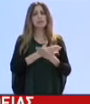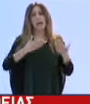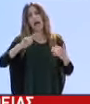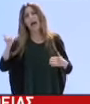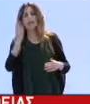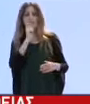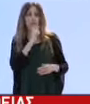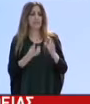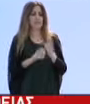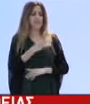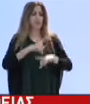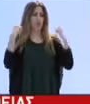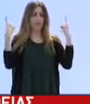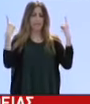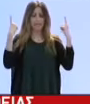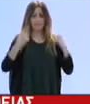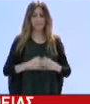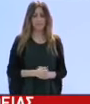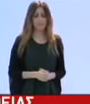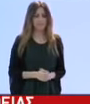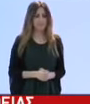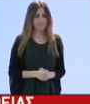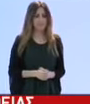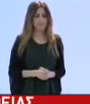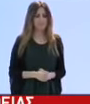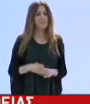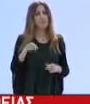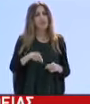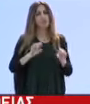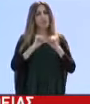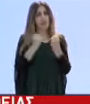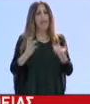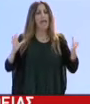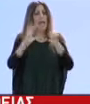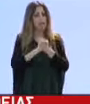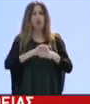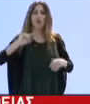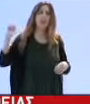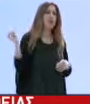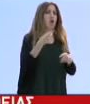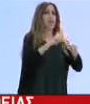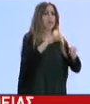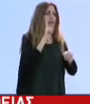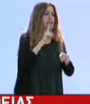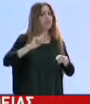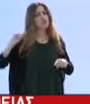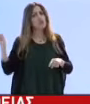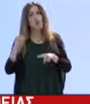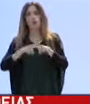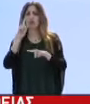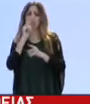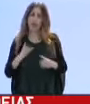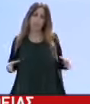νέος πατριωτισμός που ενώνει όλες τις Ελληνίδες και όλους τους Έλληνες σε μια